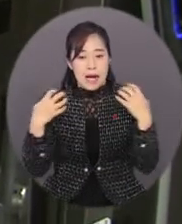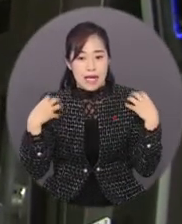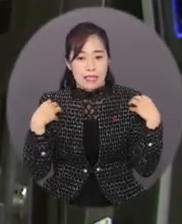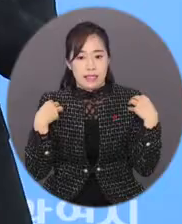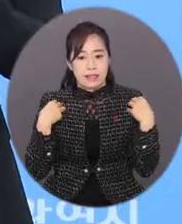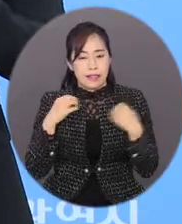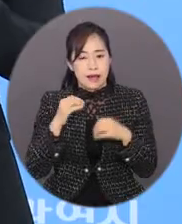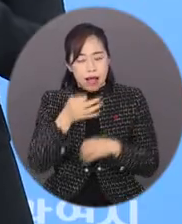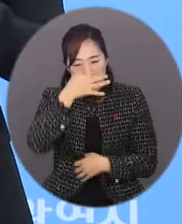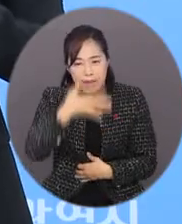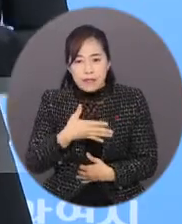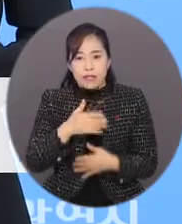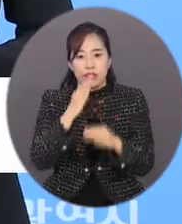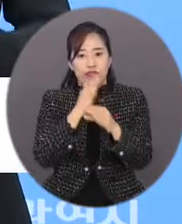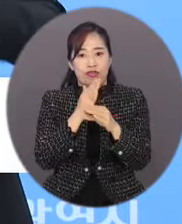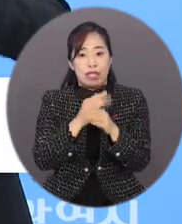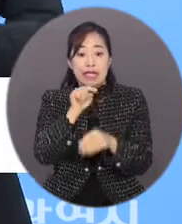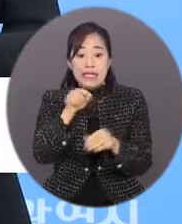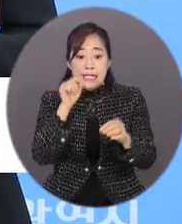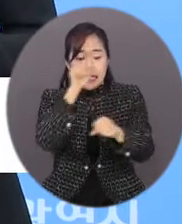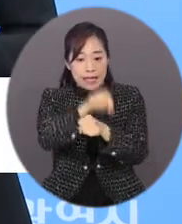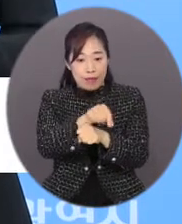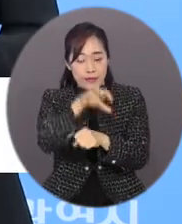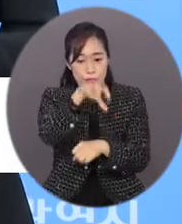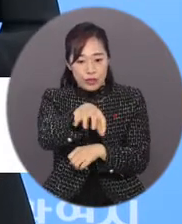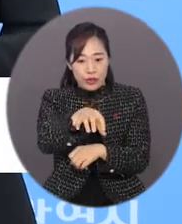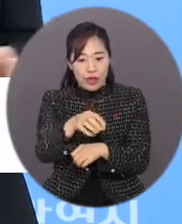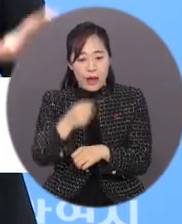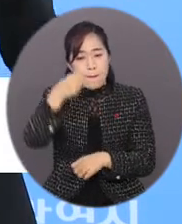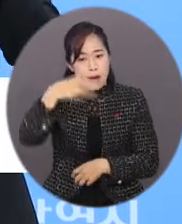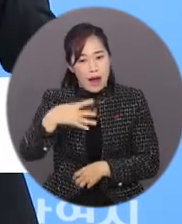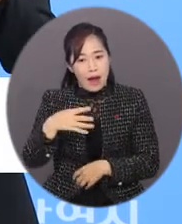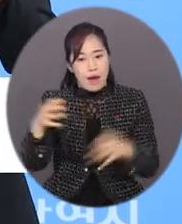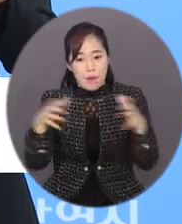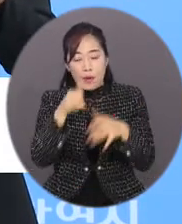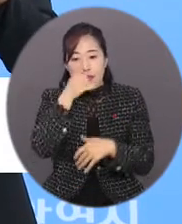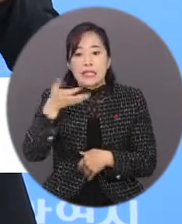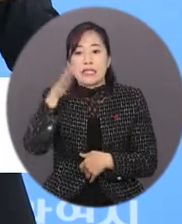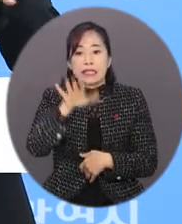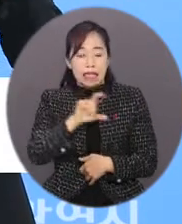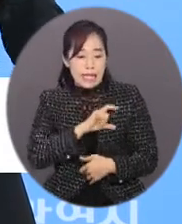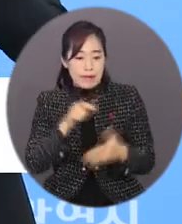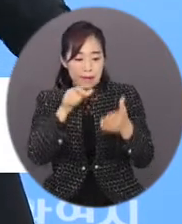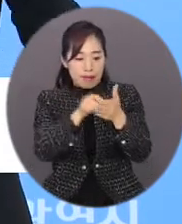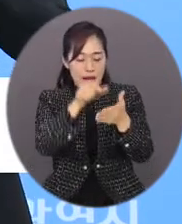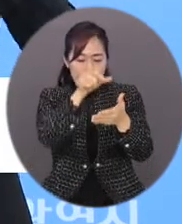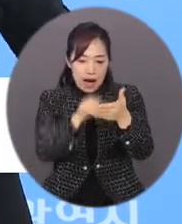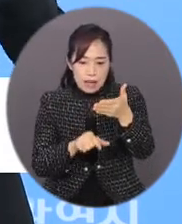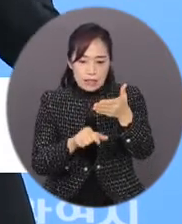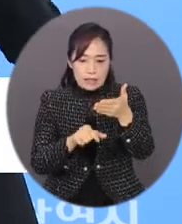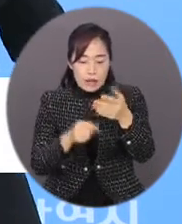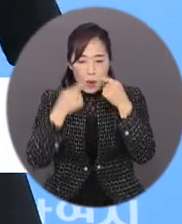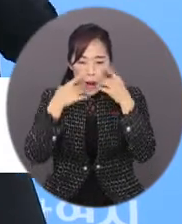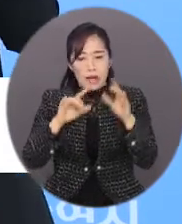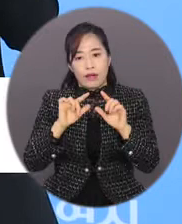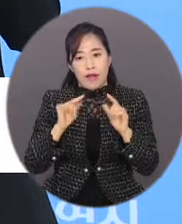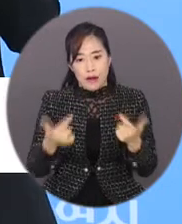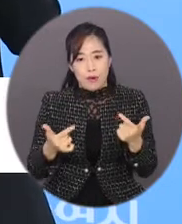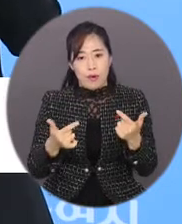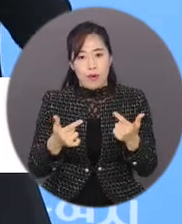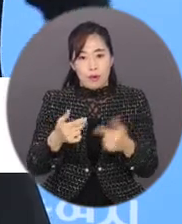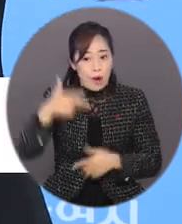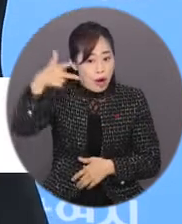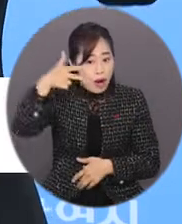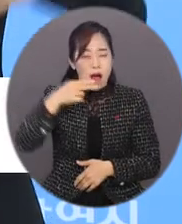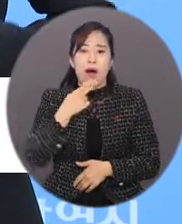먹고 있습니다. 이 사무실에 여러 차례 모임이 있었는데 방명록 작성이 좀 명확하지가 않고 또 CCTV가